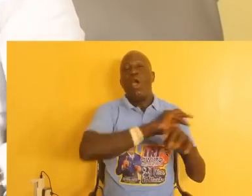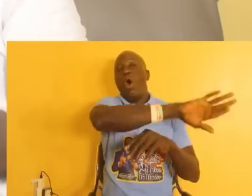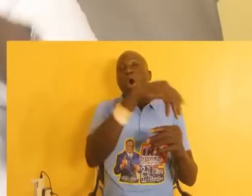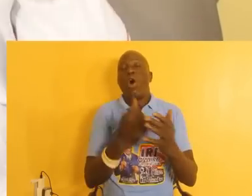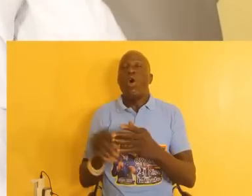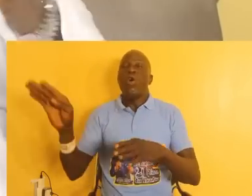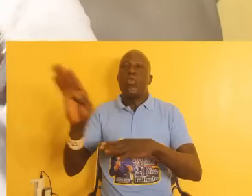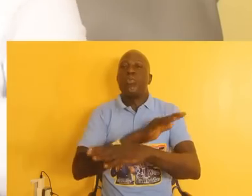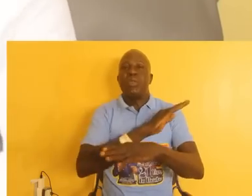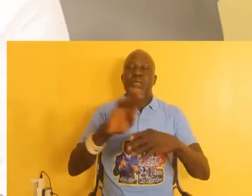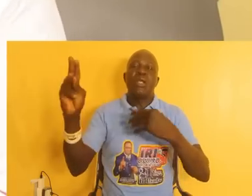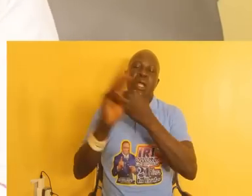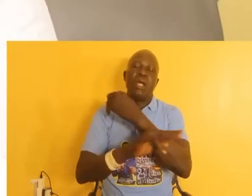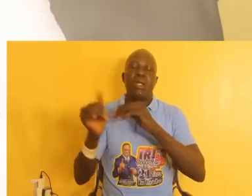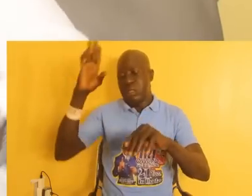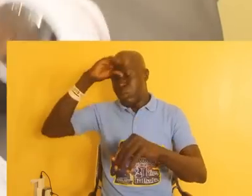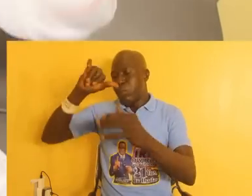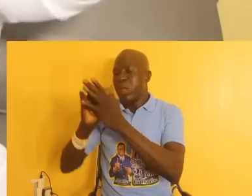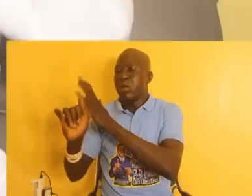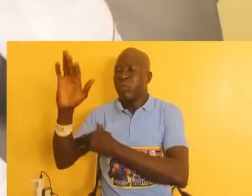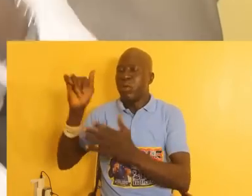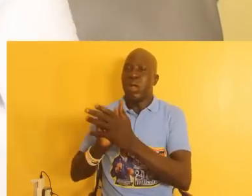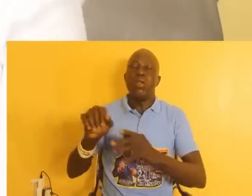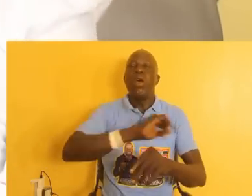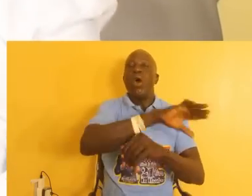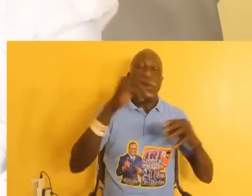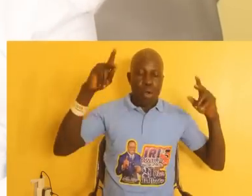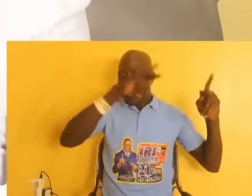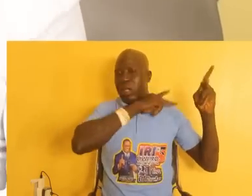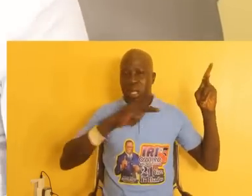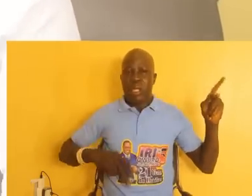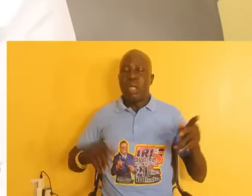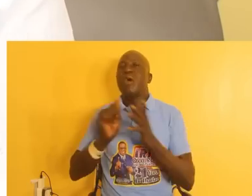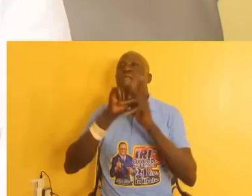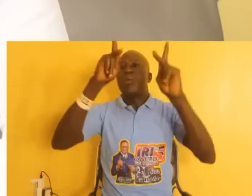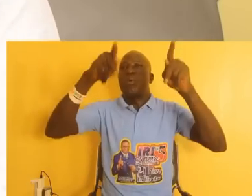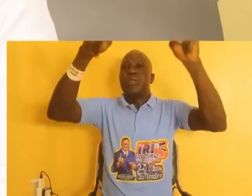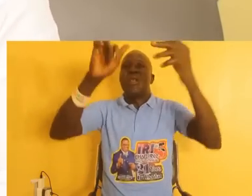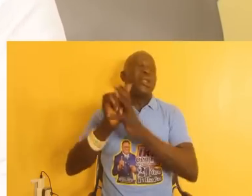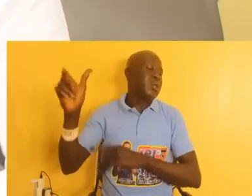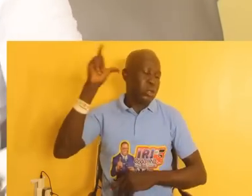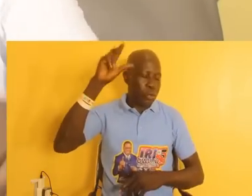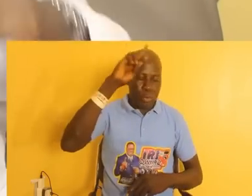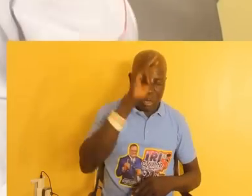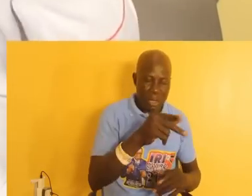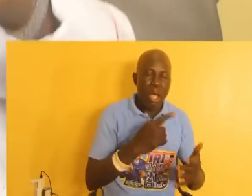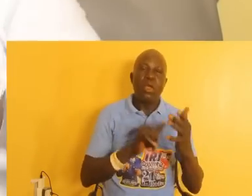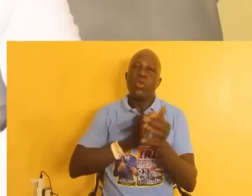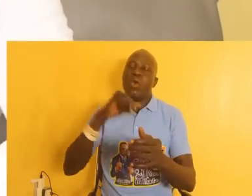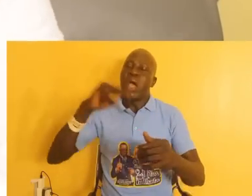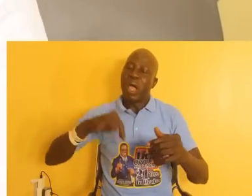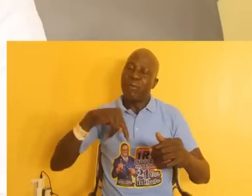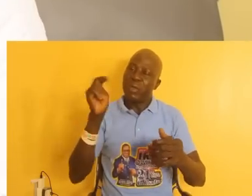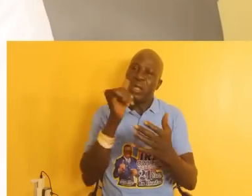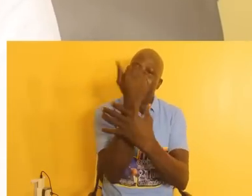Ẹyin oníṣẹ́ ìṣèjọba lálá. Ẹyin ọba olóṣèlú lálá. Ẹ gbọ́ mi sá. O nílò ọwọ́ Ọlọ́run fún